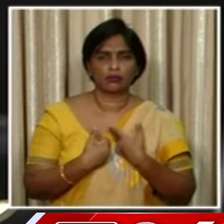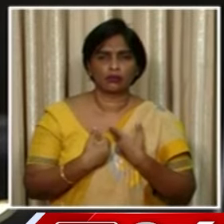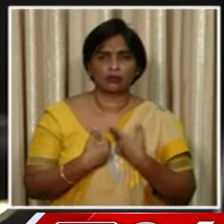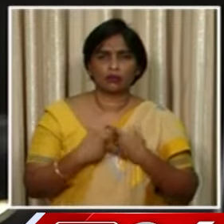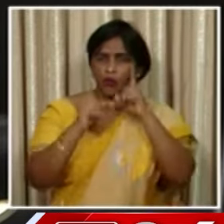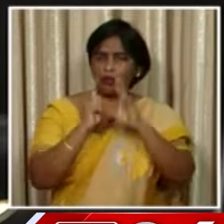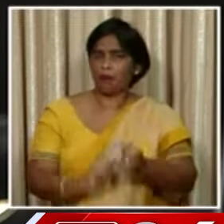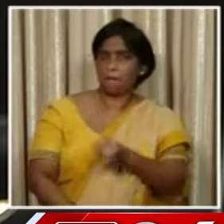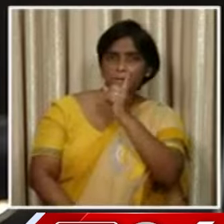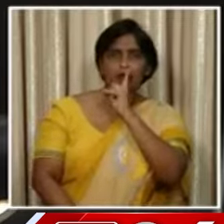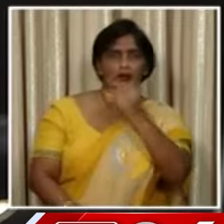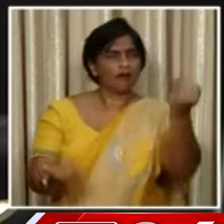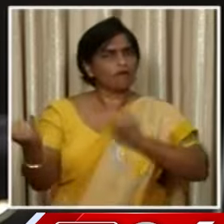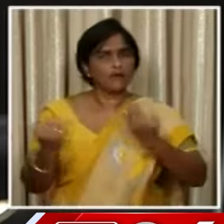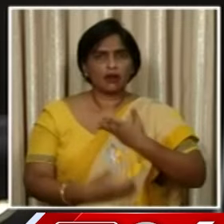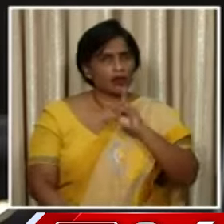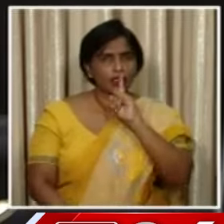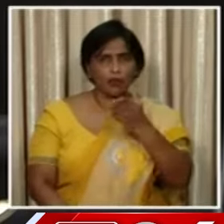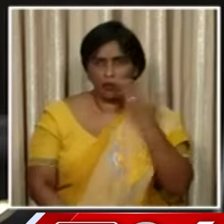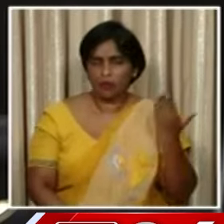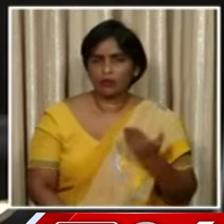මෙහෙම තර්ජනය කරන්න තෝරනා කරන්න පුළුවන්ද?